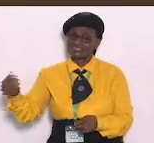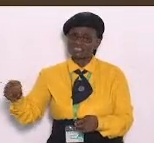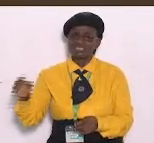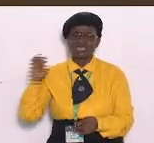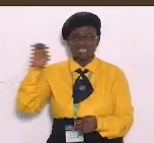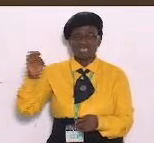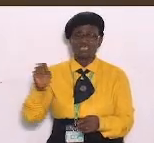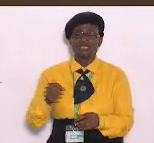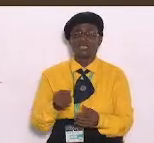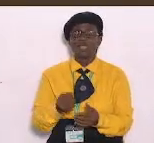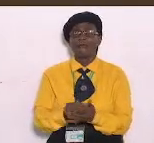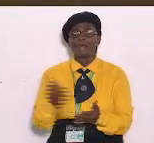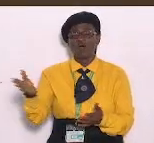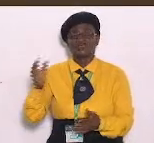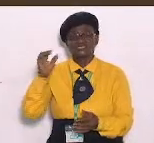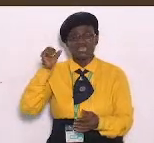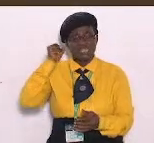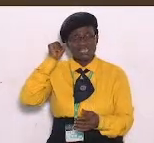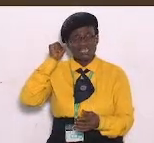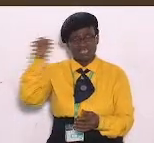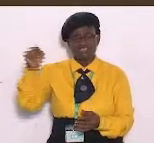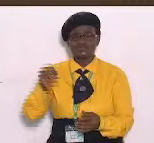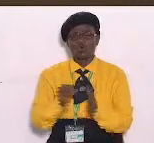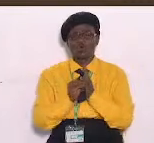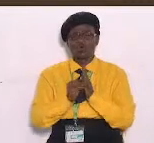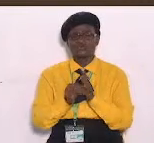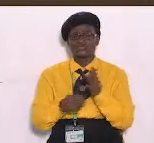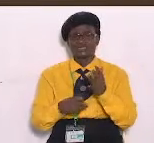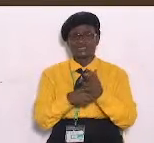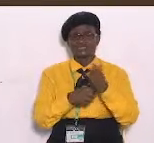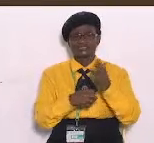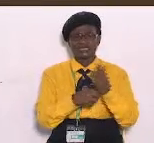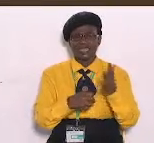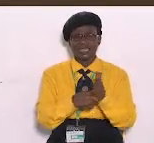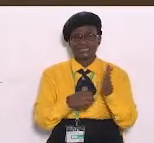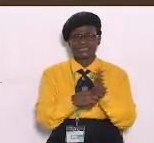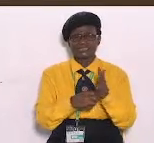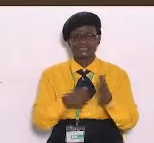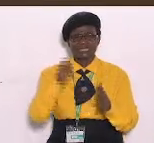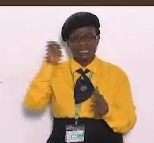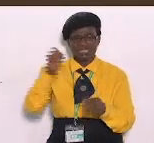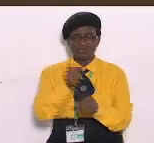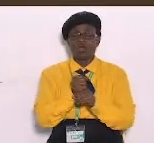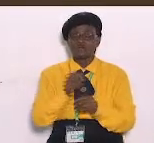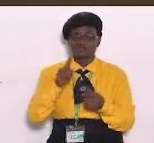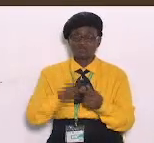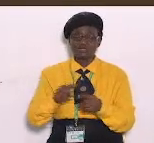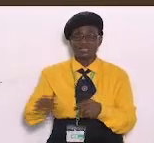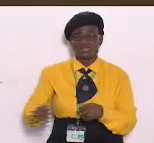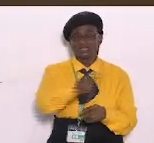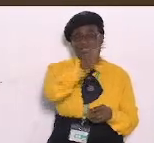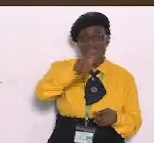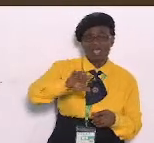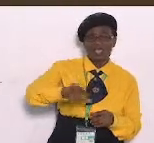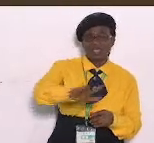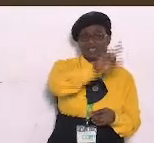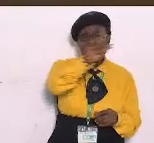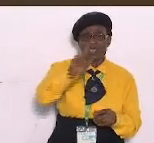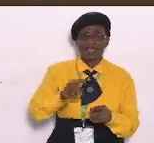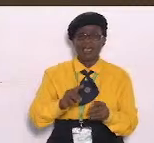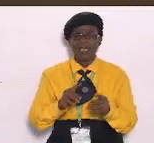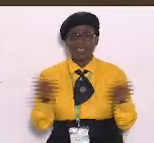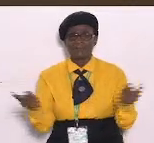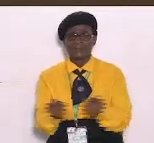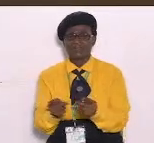examinateur il acheté son ticket il est arrivé chez